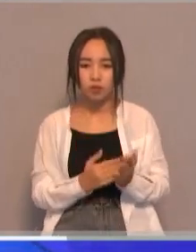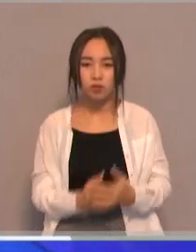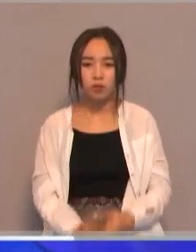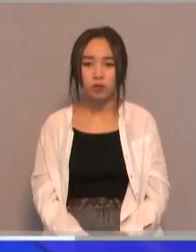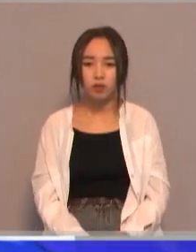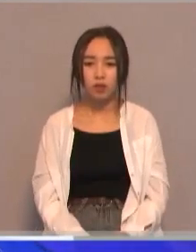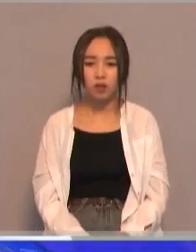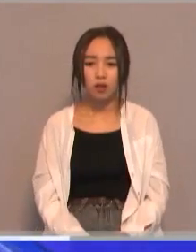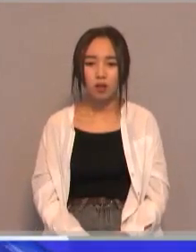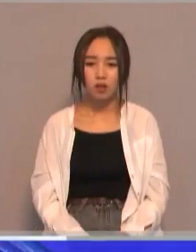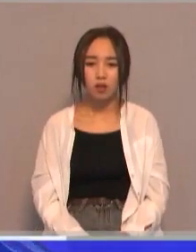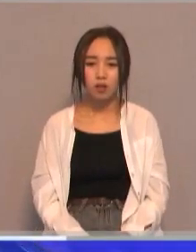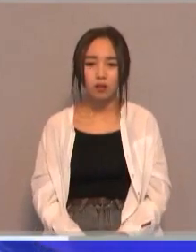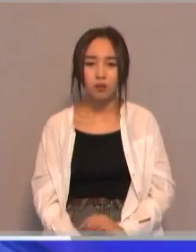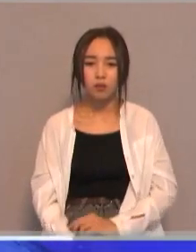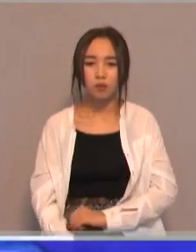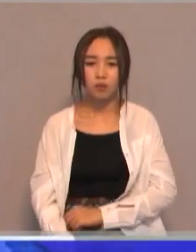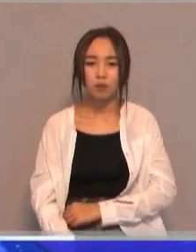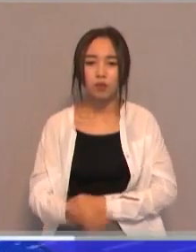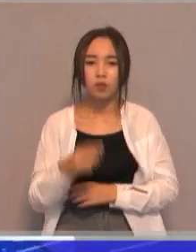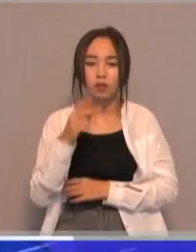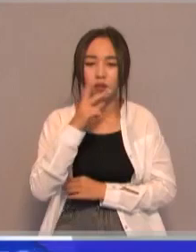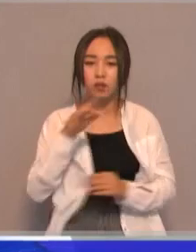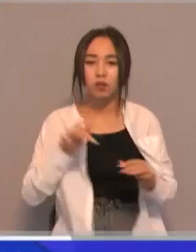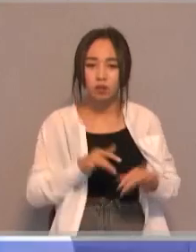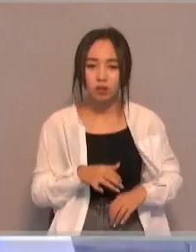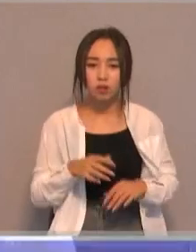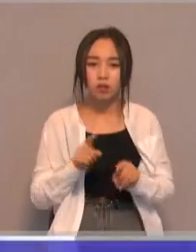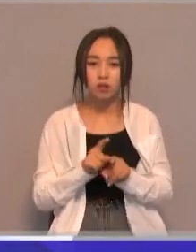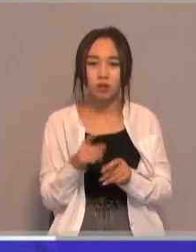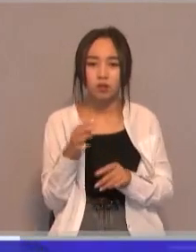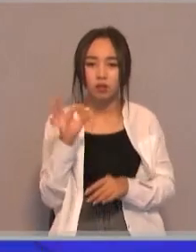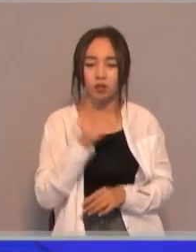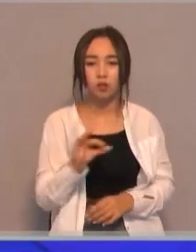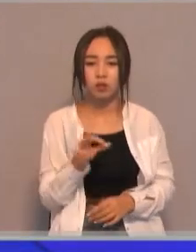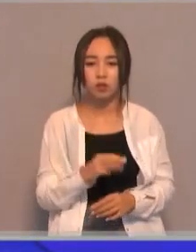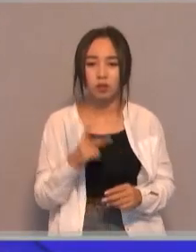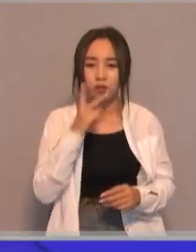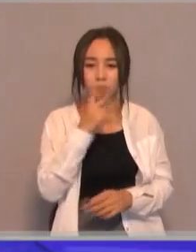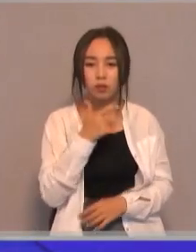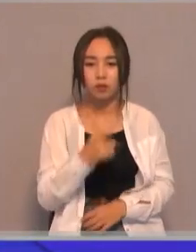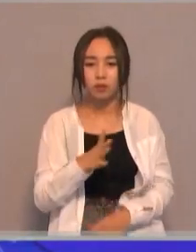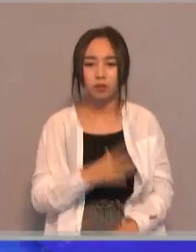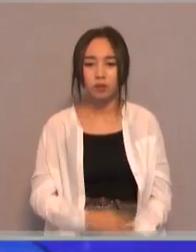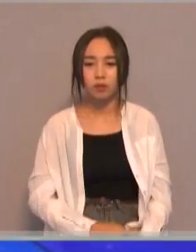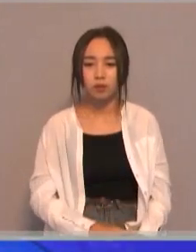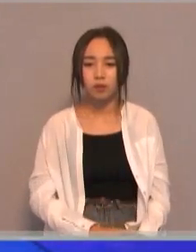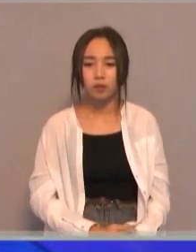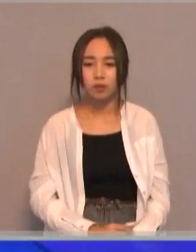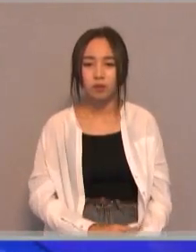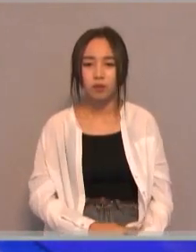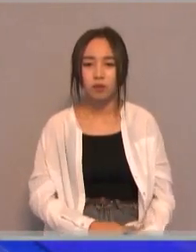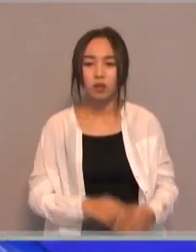істейді. Жұмысшылардың орны жанды компьютерленген болады, құдай қаласа. Барлығын қоямыз, программамен жұмыс істейді